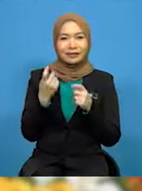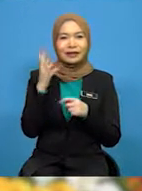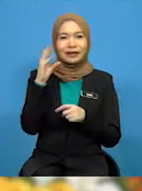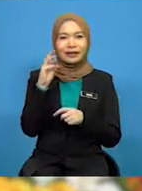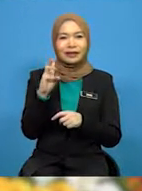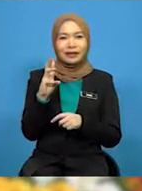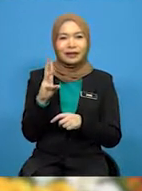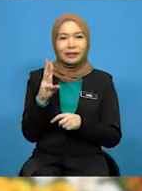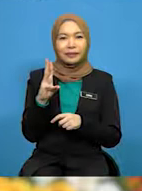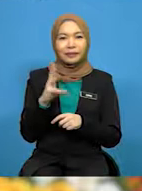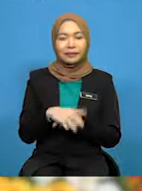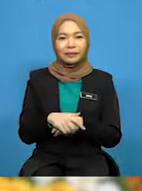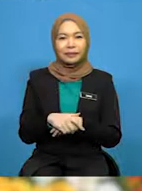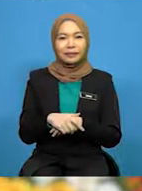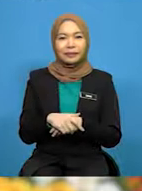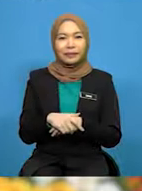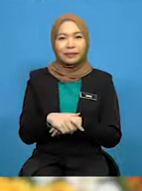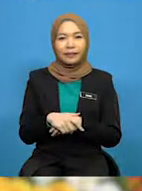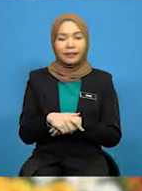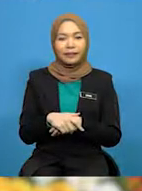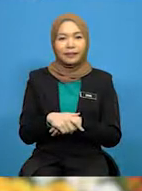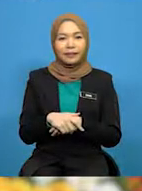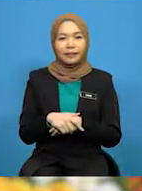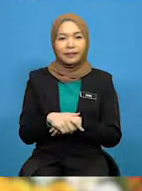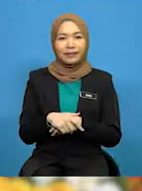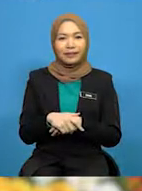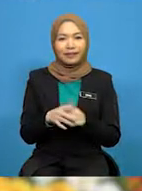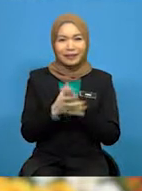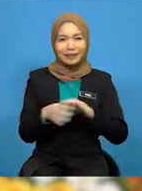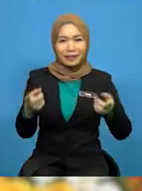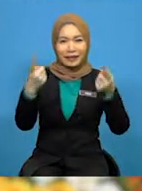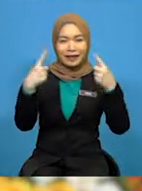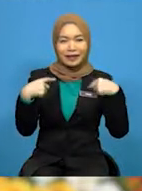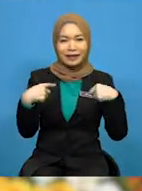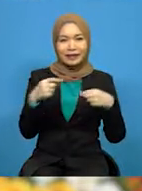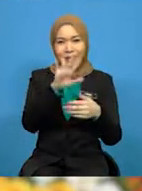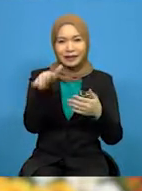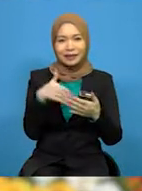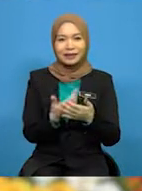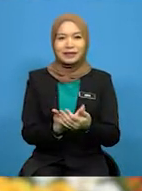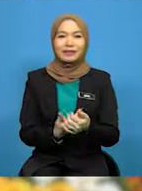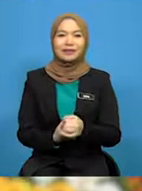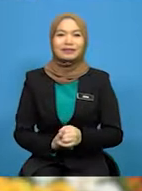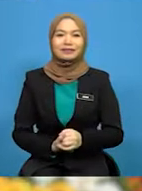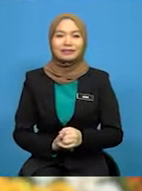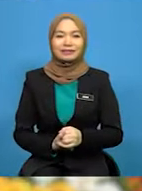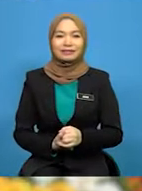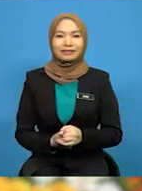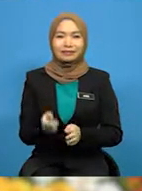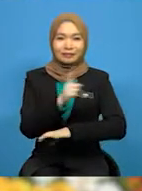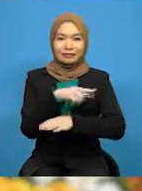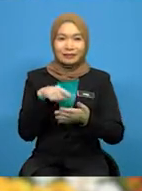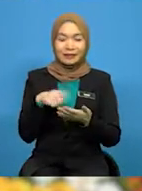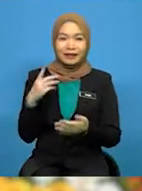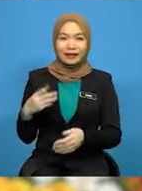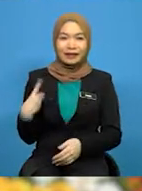sesi soalan dan jawapan. Selamat datang semua ke rancangan Sembang Santai Ekonomi. Hari ini